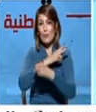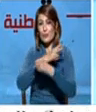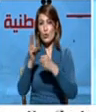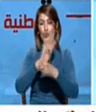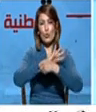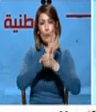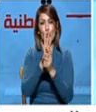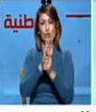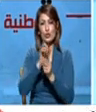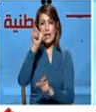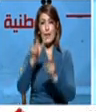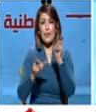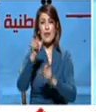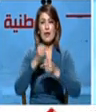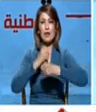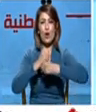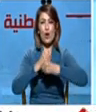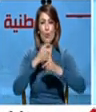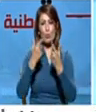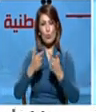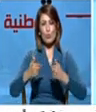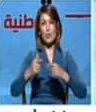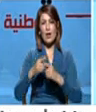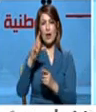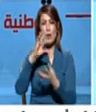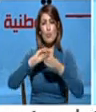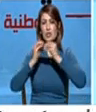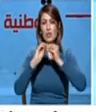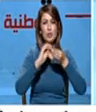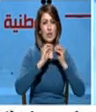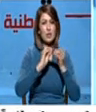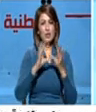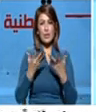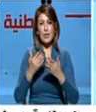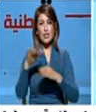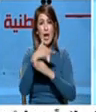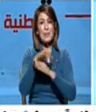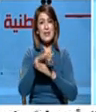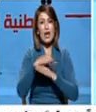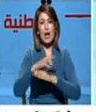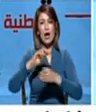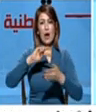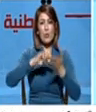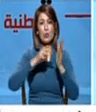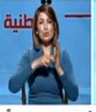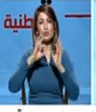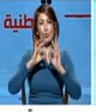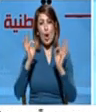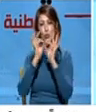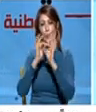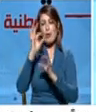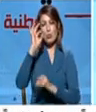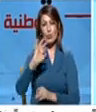والعديد من العمال مع الاسف حالتهم من البطاله الفنيه دونك اه فما بعض ال التساؤلات